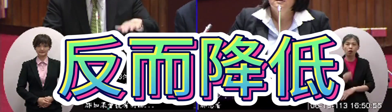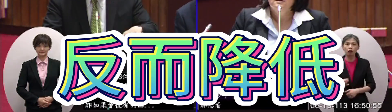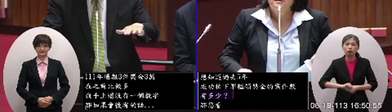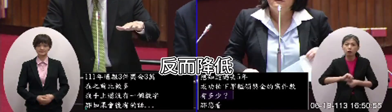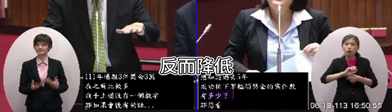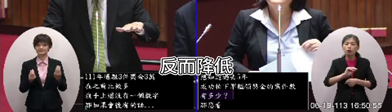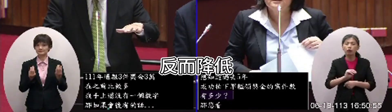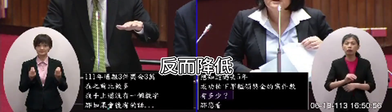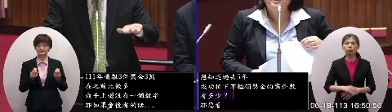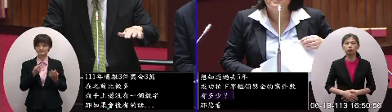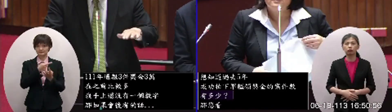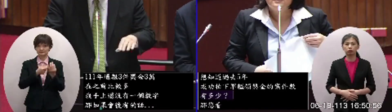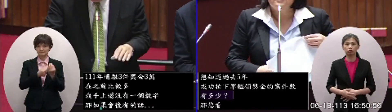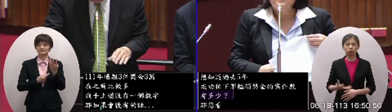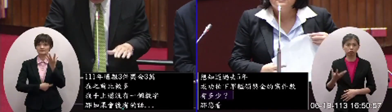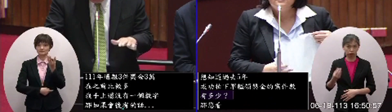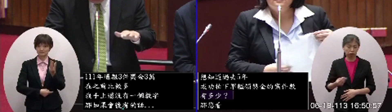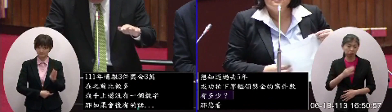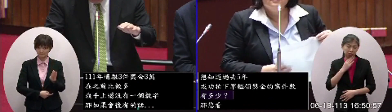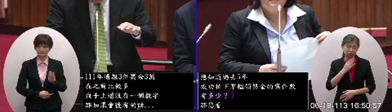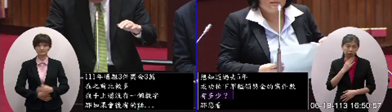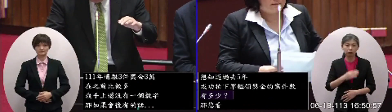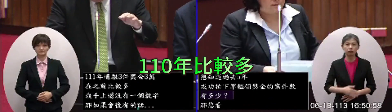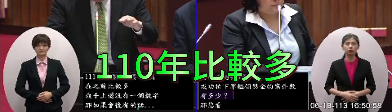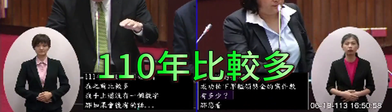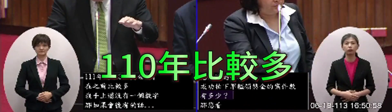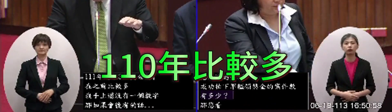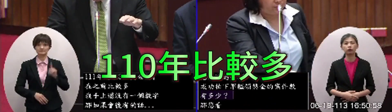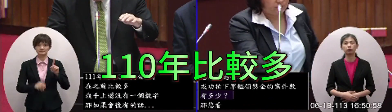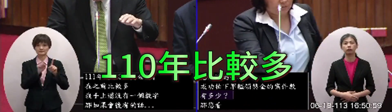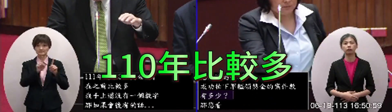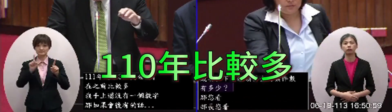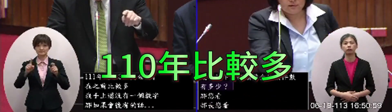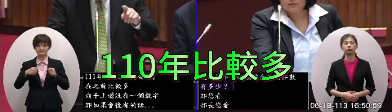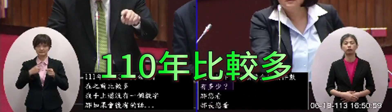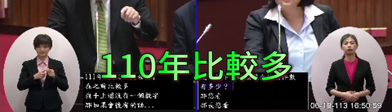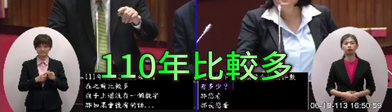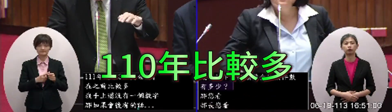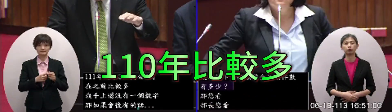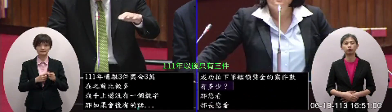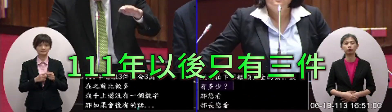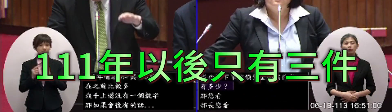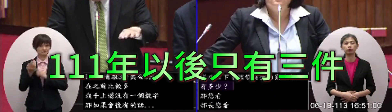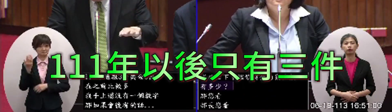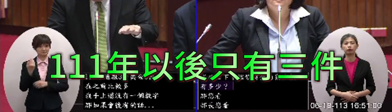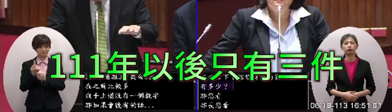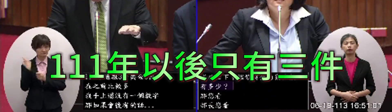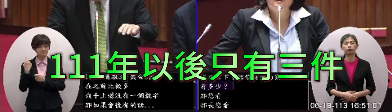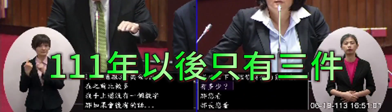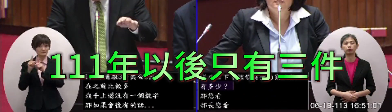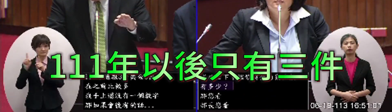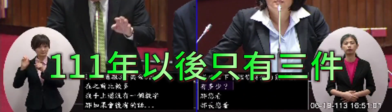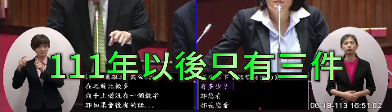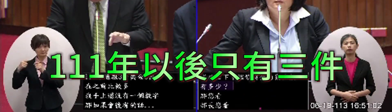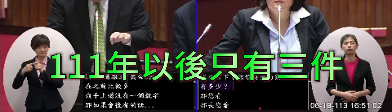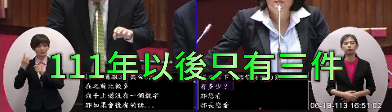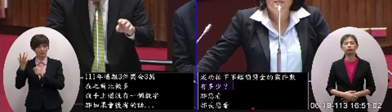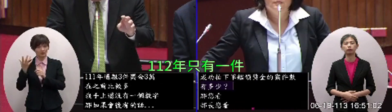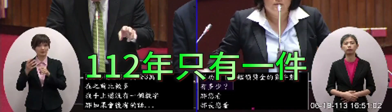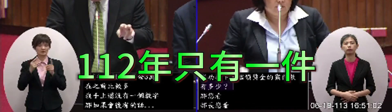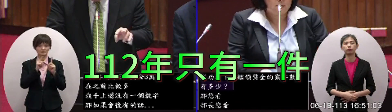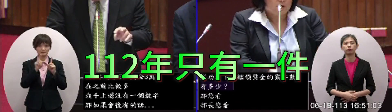而降低。 反而降低哈。 降低，降。我刚刚讲就是说111年、110年比较多，111年以后只有